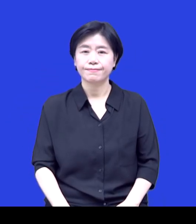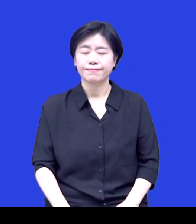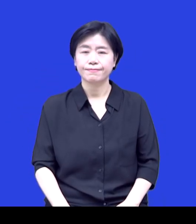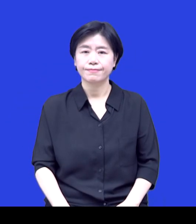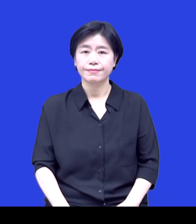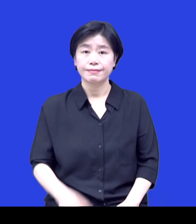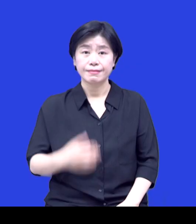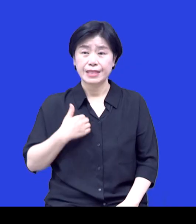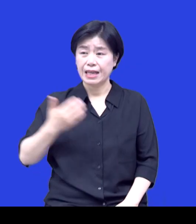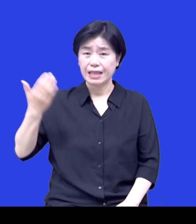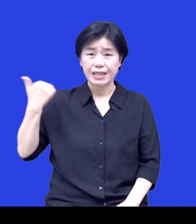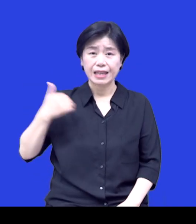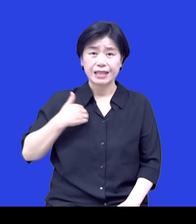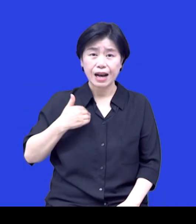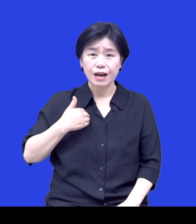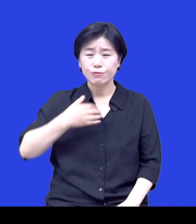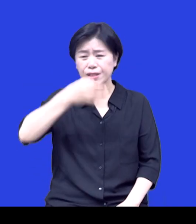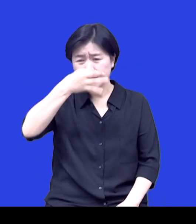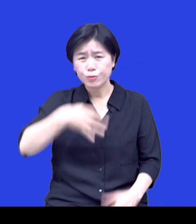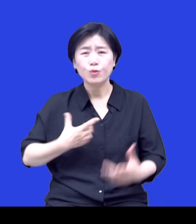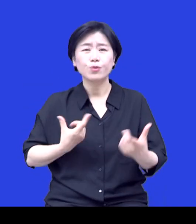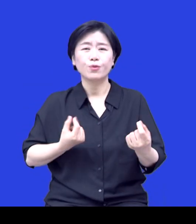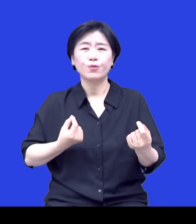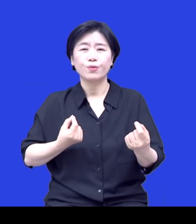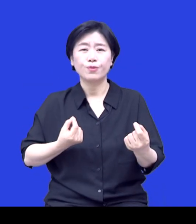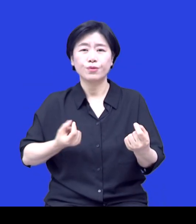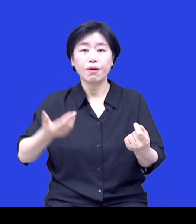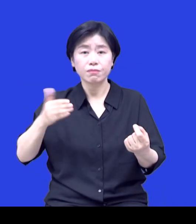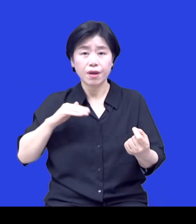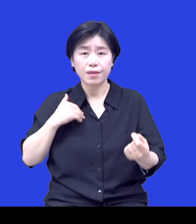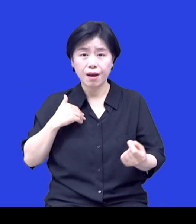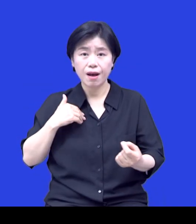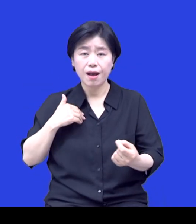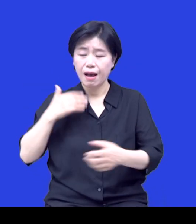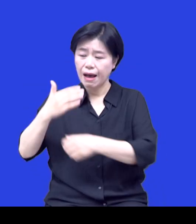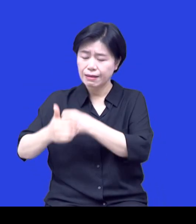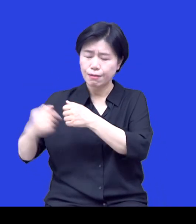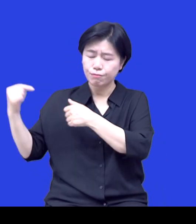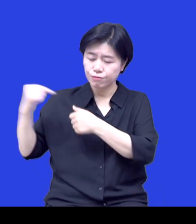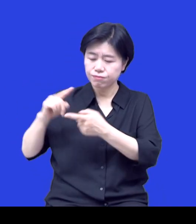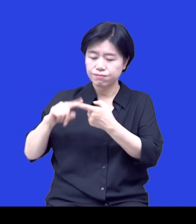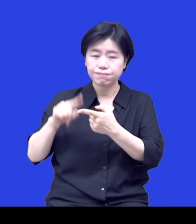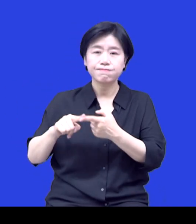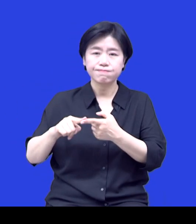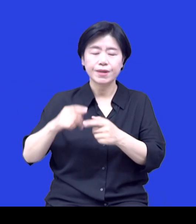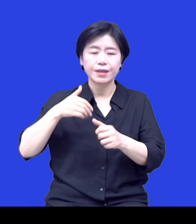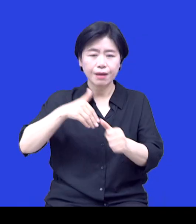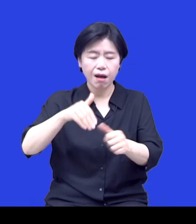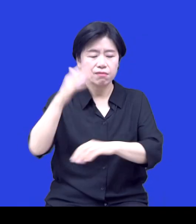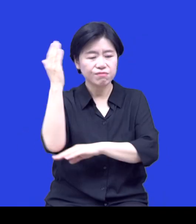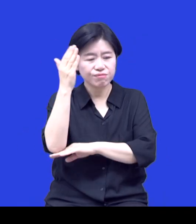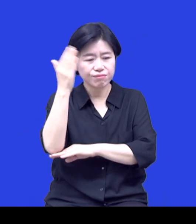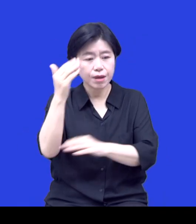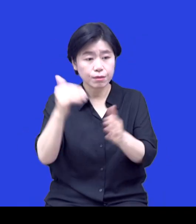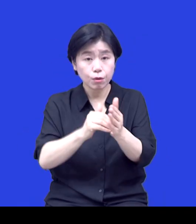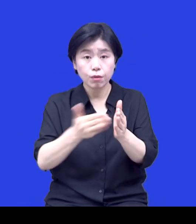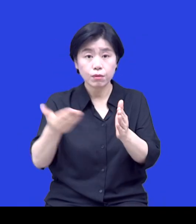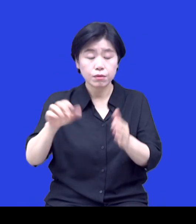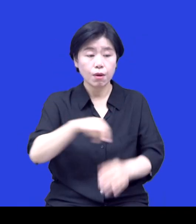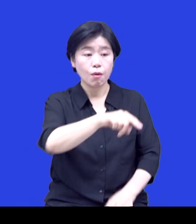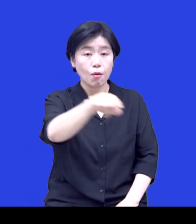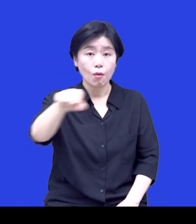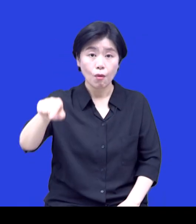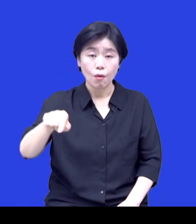간 거였는데 네. 하나님은 그런 상태에서 한 설교도 사용을 하시더라고요. 네. 예. 그러니까 저는 목회하면서 그런 케이스들을